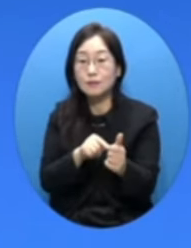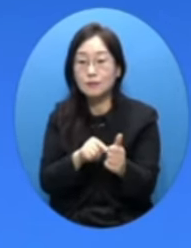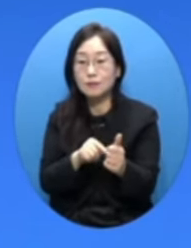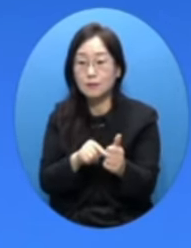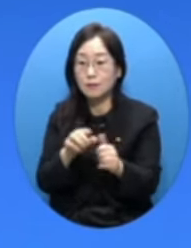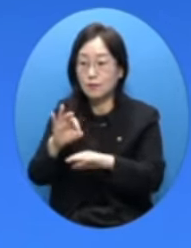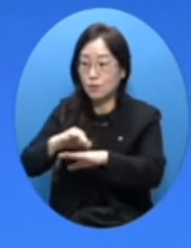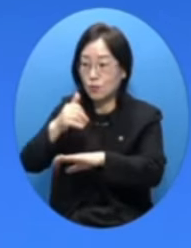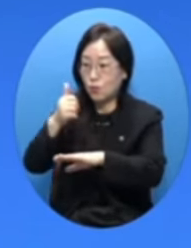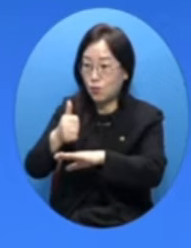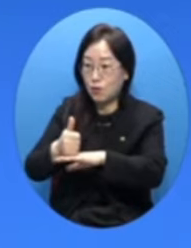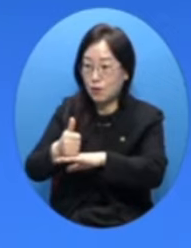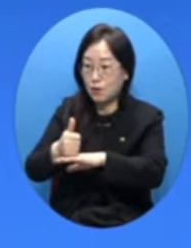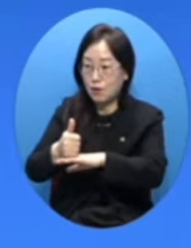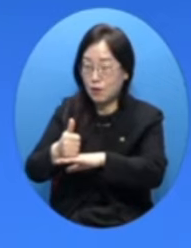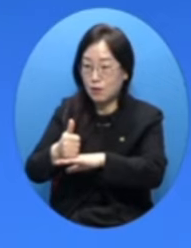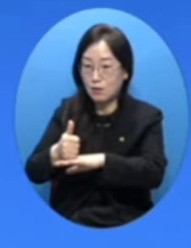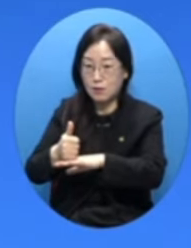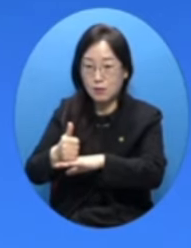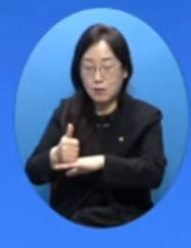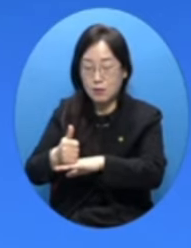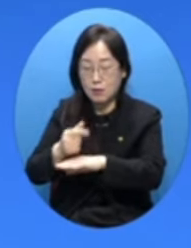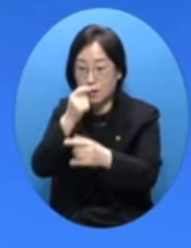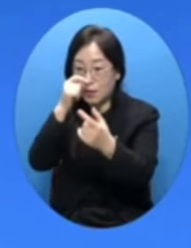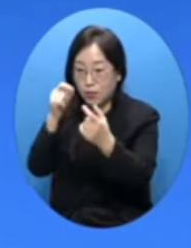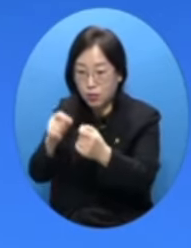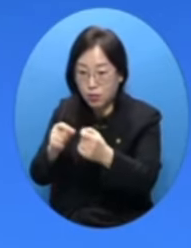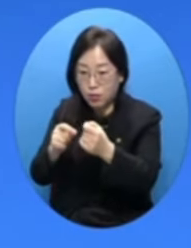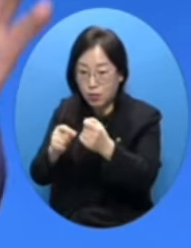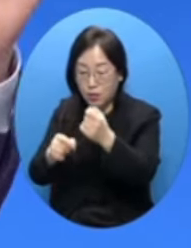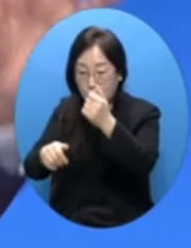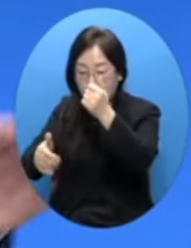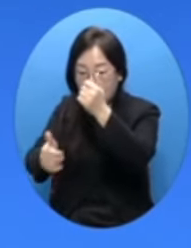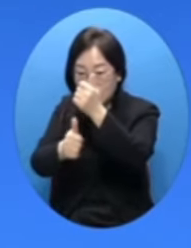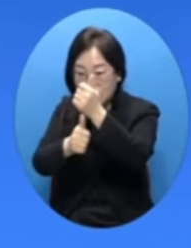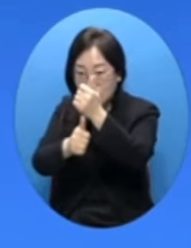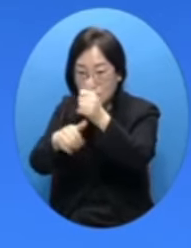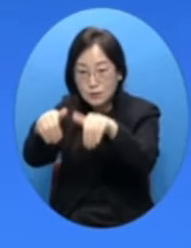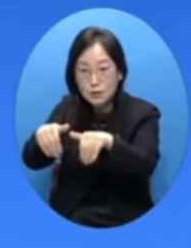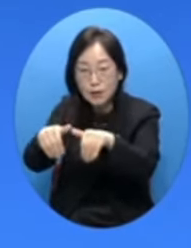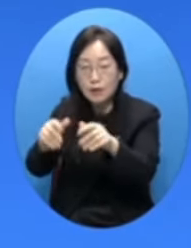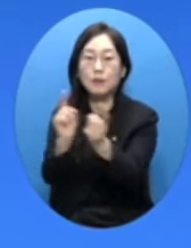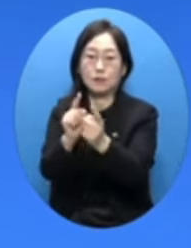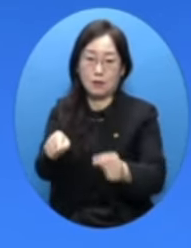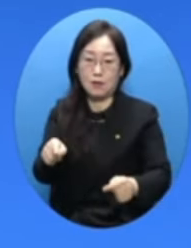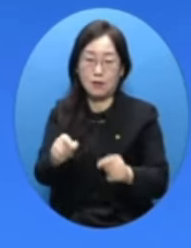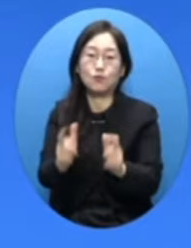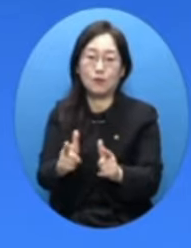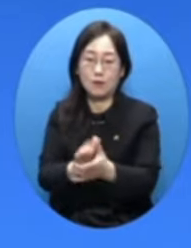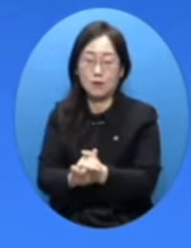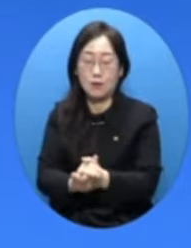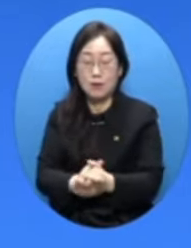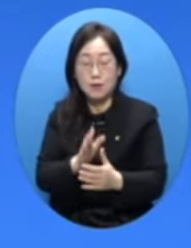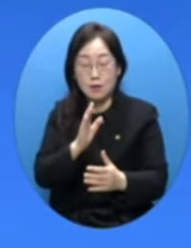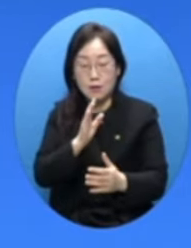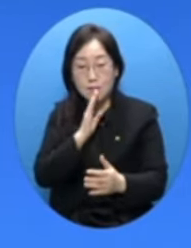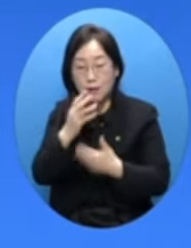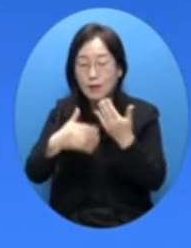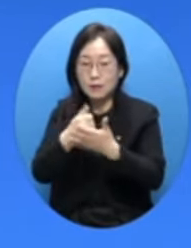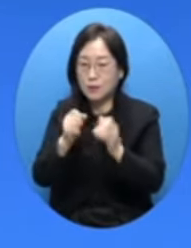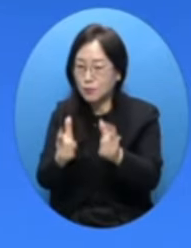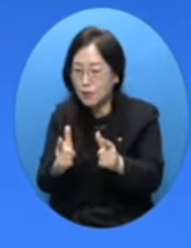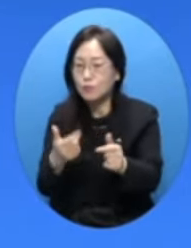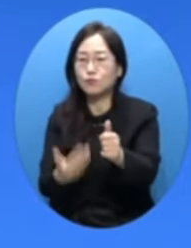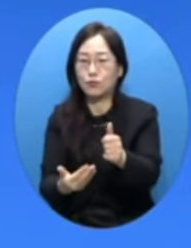왕의 최측근 신하를 만납니다. 그게 하나님의 섭리입니다. 아무도 찾아오지 않는 절망의 감옥에 하나님이 사람을 보내신